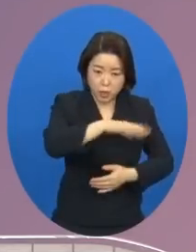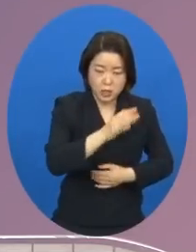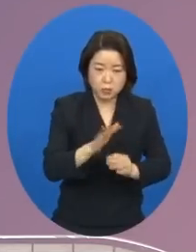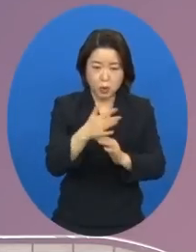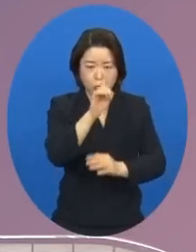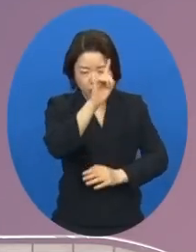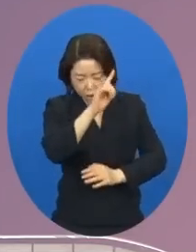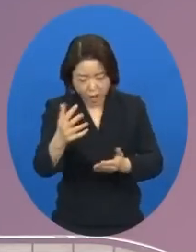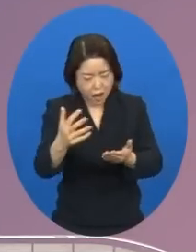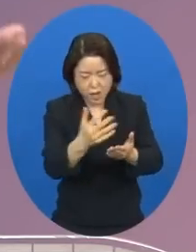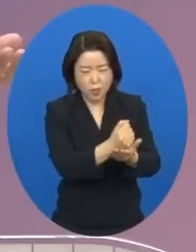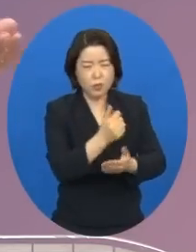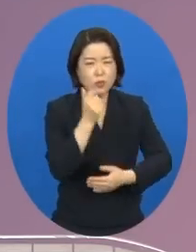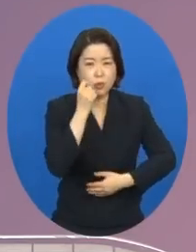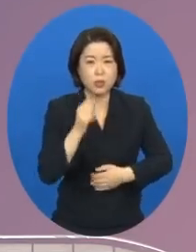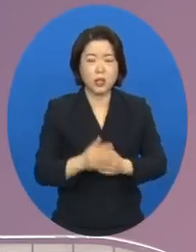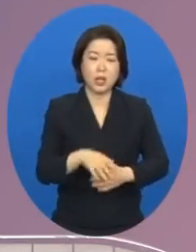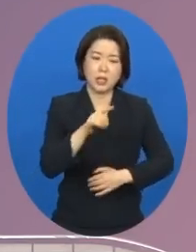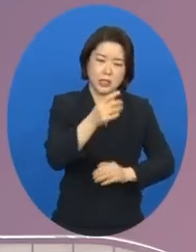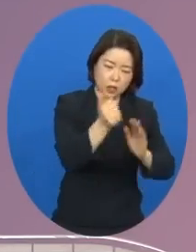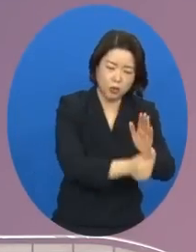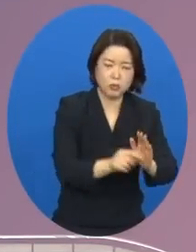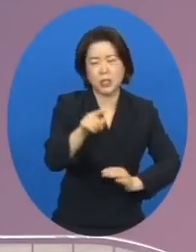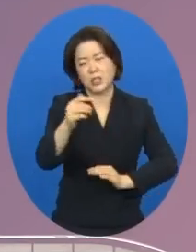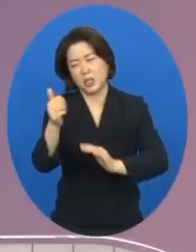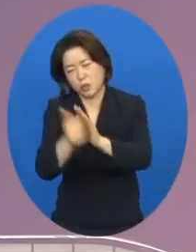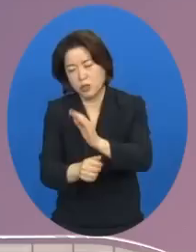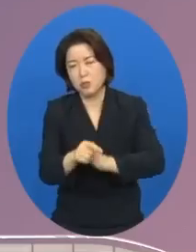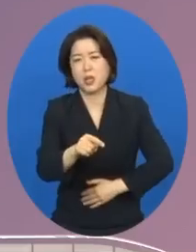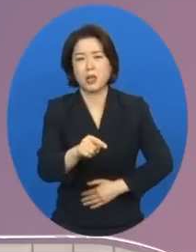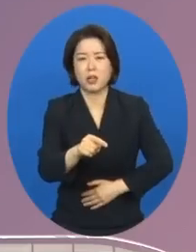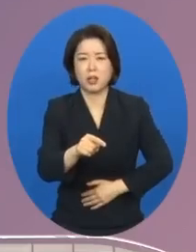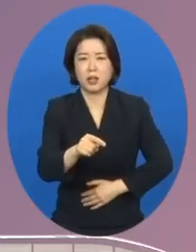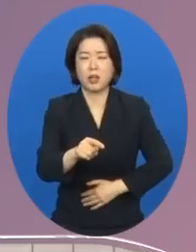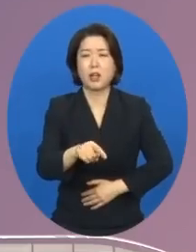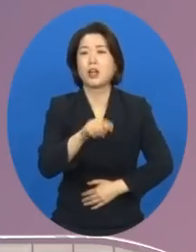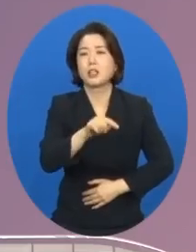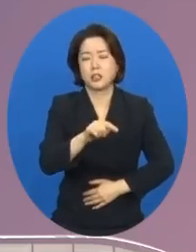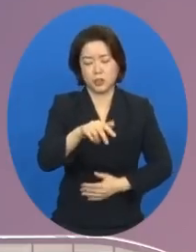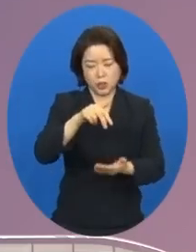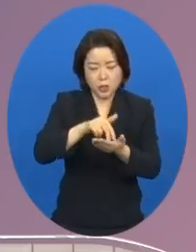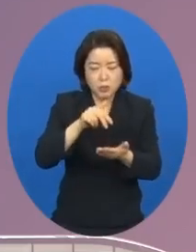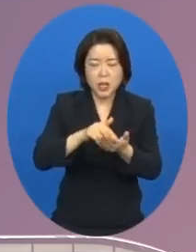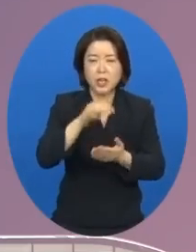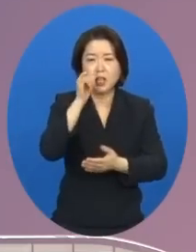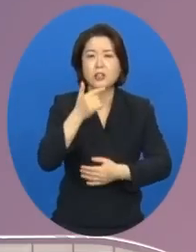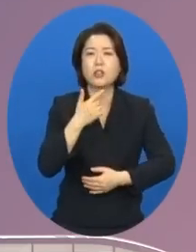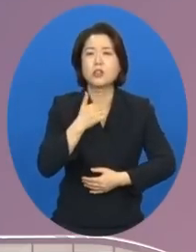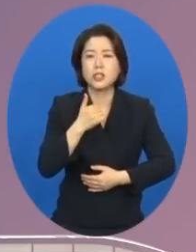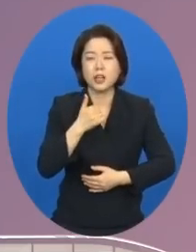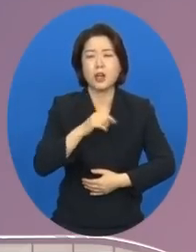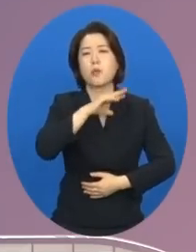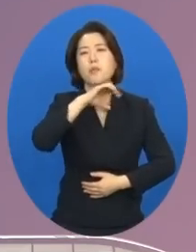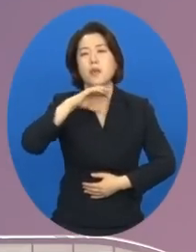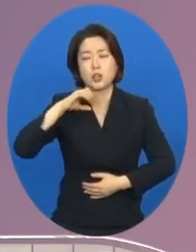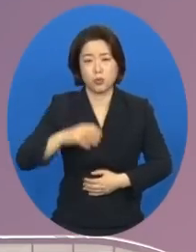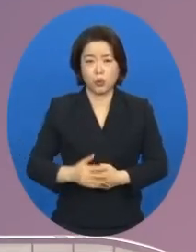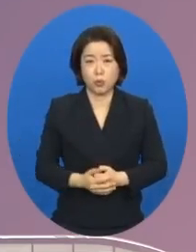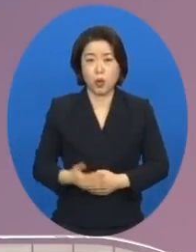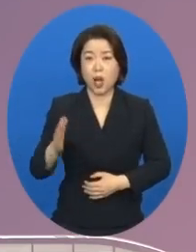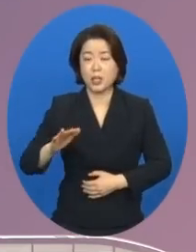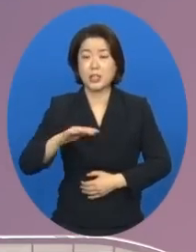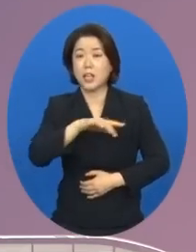잡았습니다. 이렇게 해도 실패고 저렇게 해도 실패자가 베드로였습니다. 근데 그 베드로를